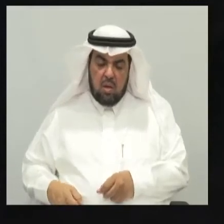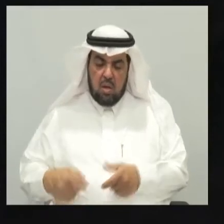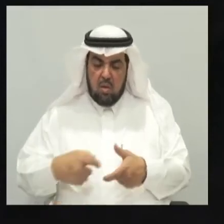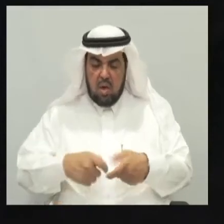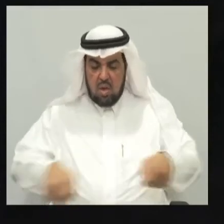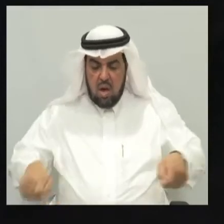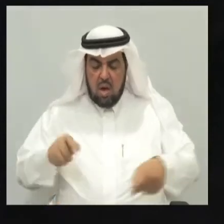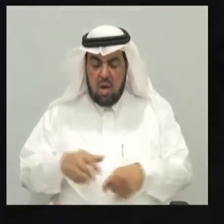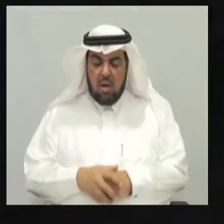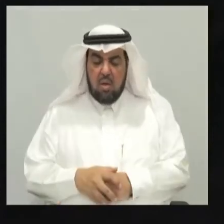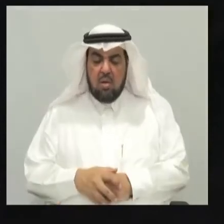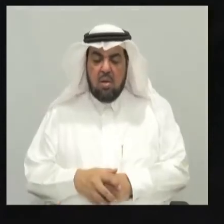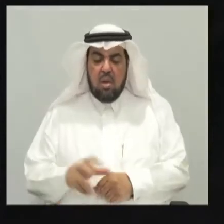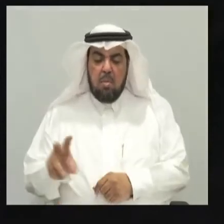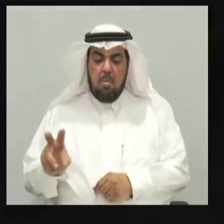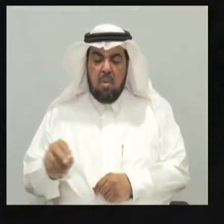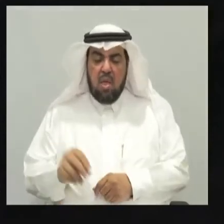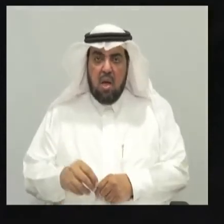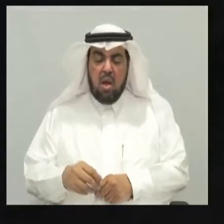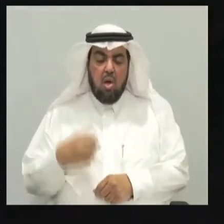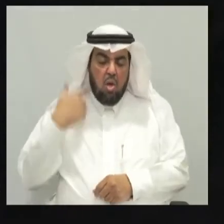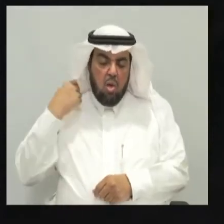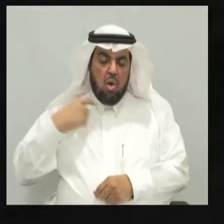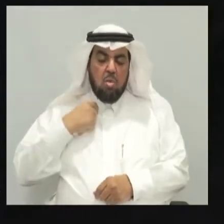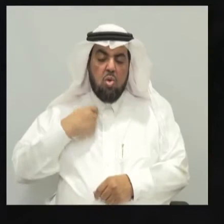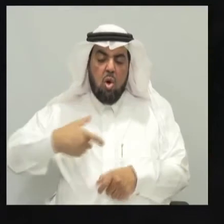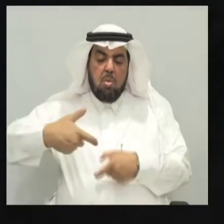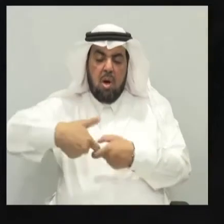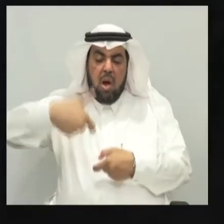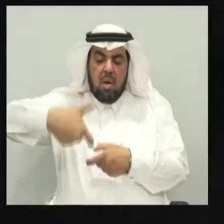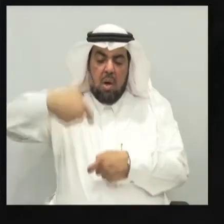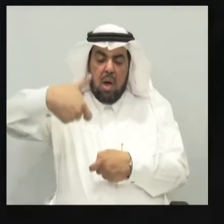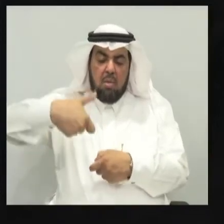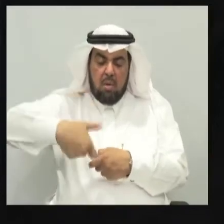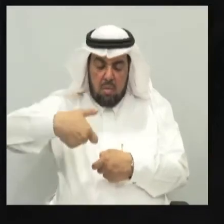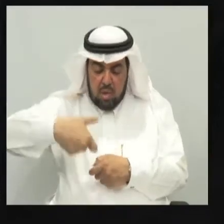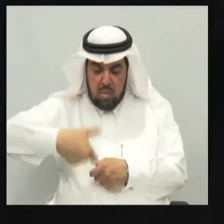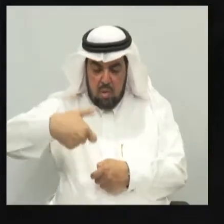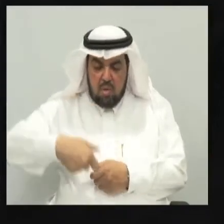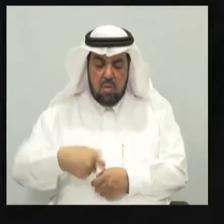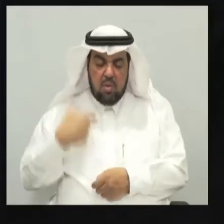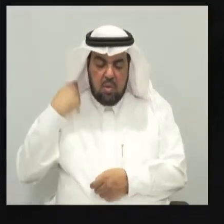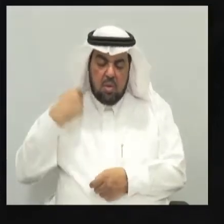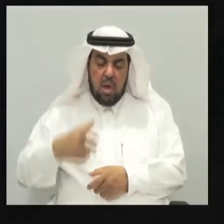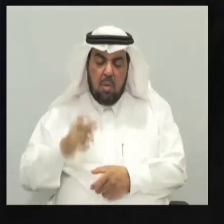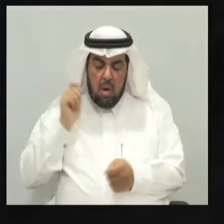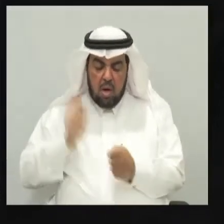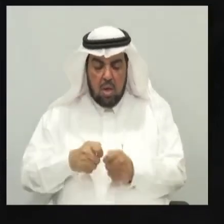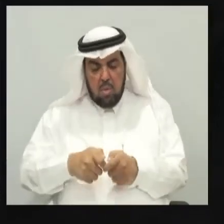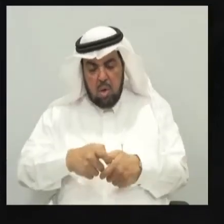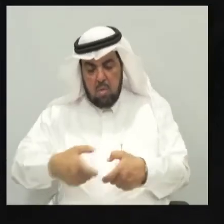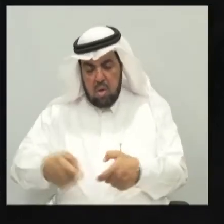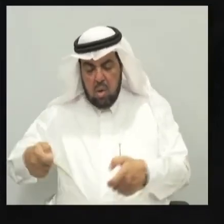لها. أعطي مثال، علاقات الملابس اللي هي مصنوعة من الفلزات، إذن هي قابلة للسحب وقابلة للطرق